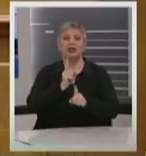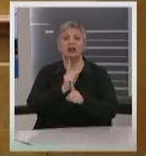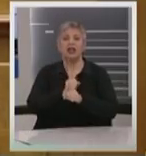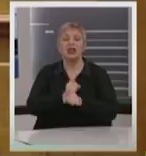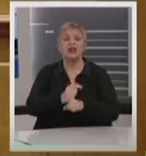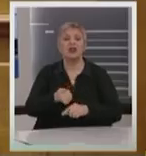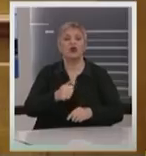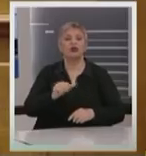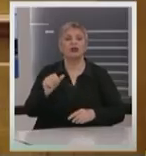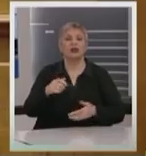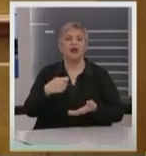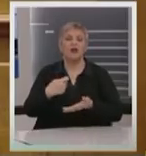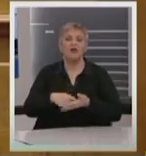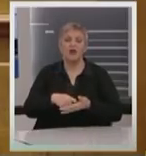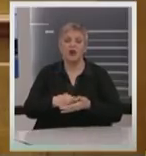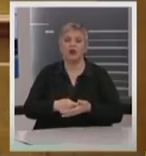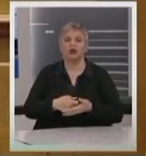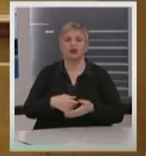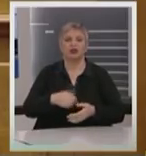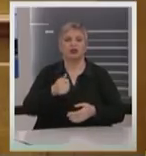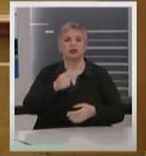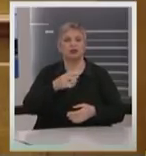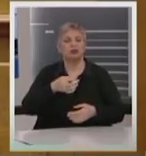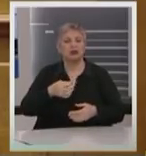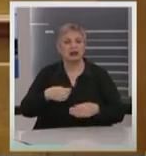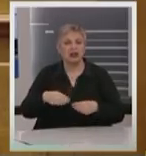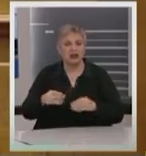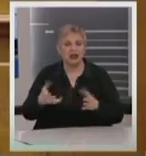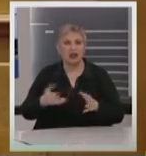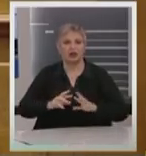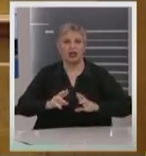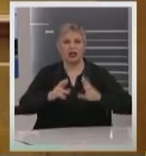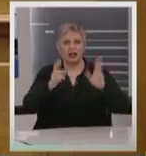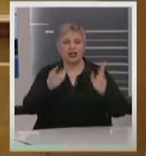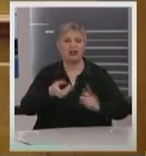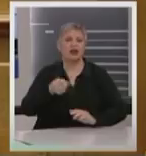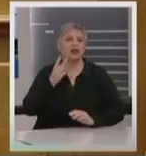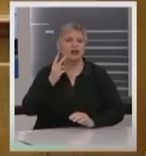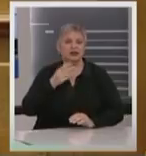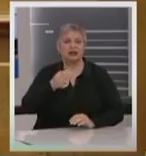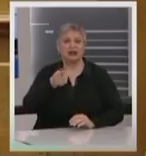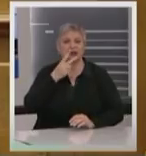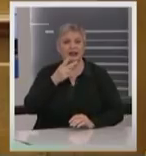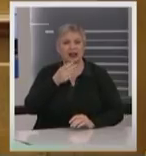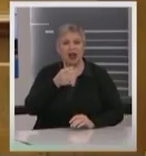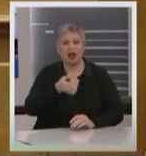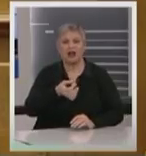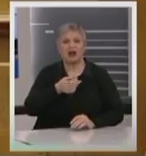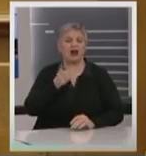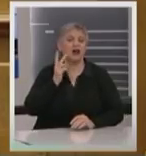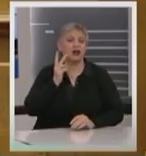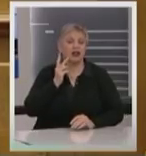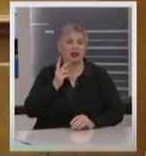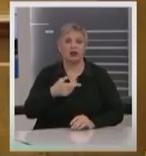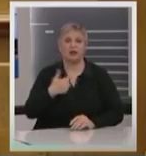κατανάλωσης ενεργειακών προϊόντων. Ο φόρος στον καφέ, στον καπνό, στα τσιγάρα, στο αλκοόλ, στη συνδρομητική τηλεόραση,